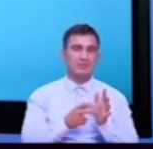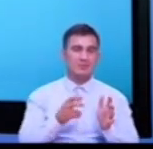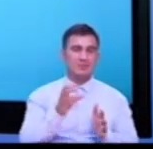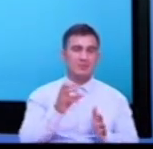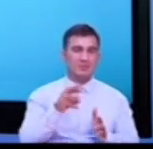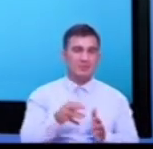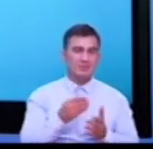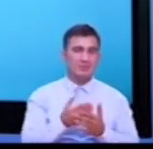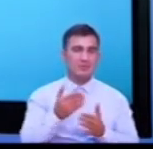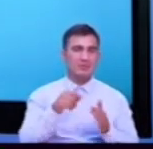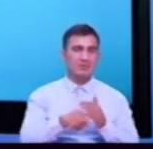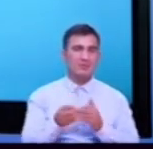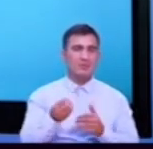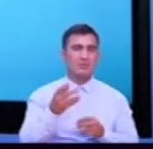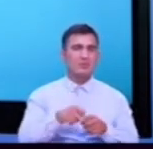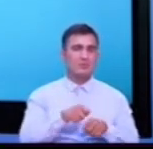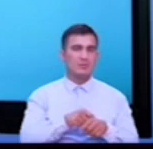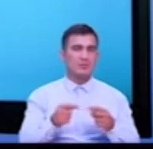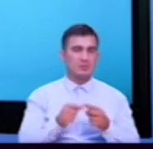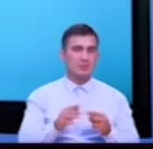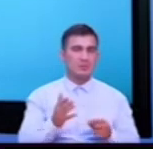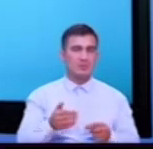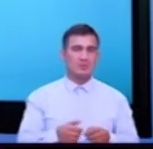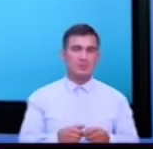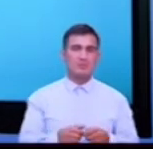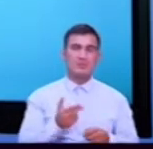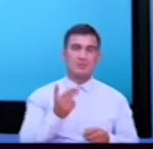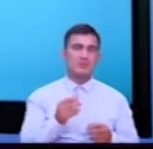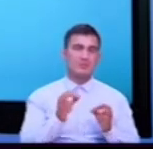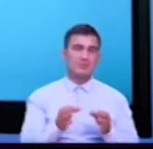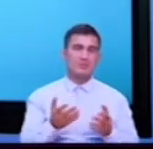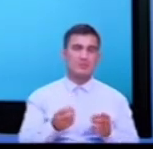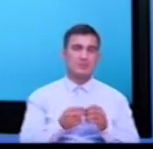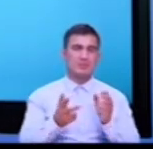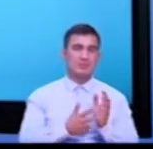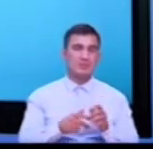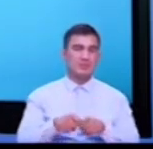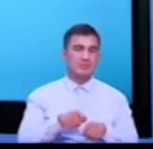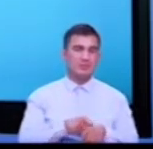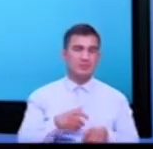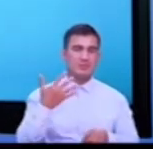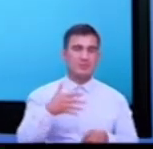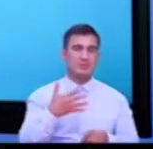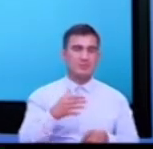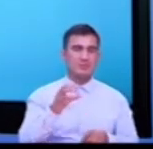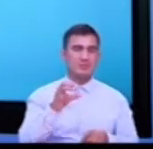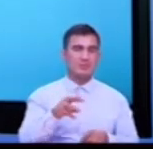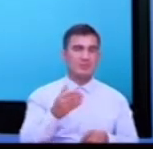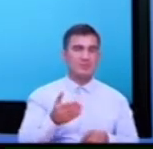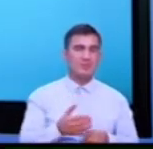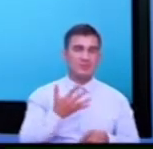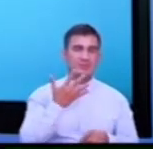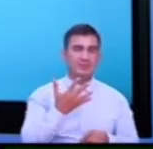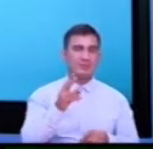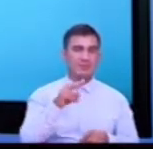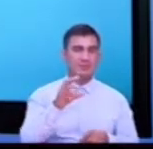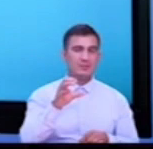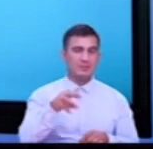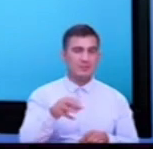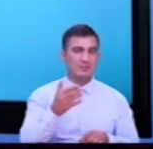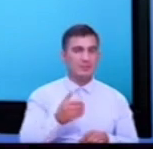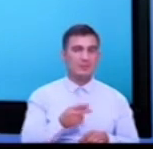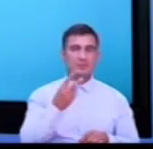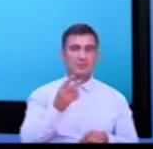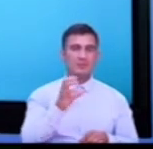1800 santimetrimiz necha metrga teng bo'ladi? To'g'ri, 18 metr. 50 santimetr esa 5 desimetrga teng